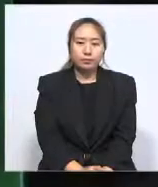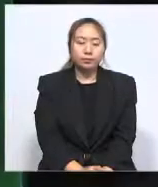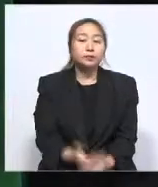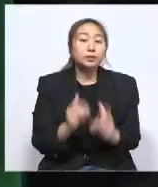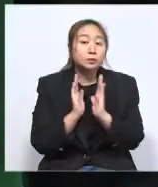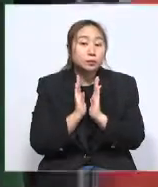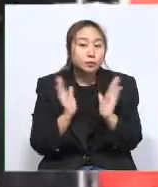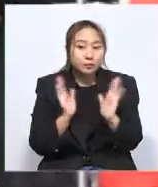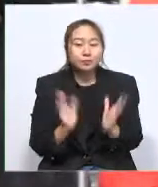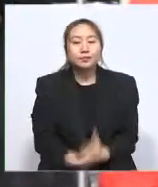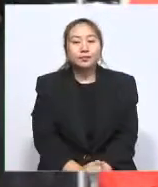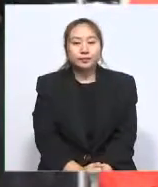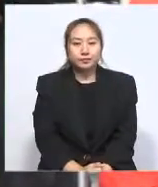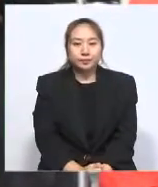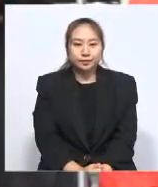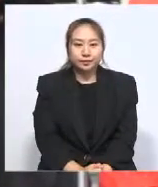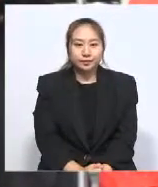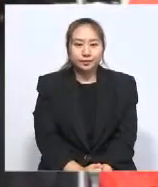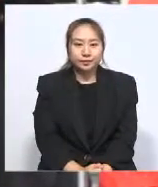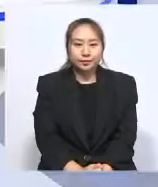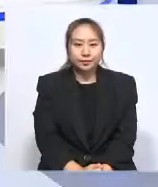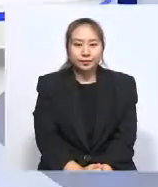ครับขอบคุณครับคุณเสกสมครับ ค่ะ